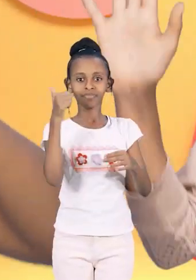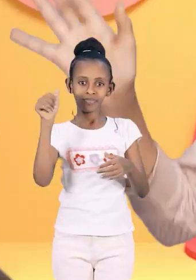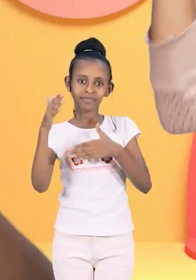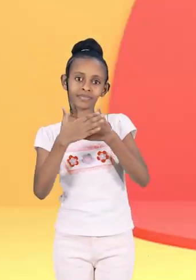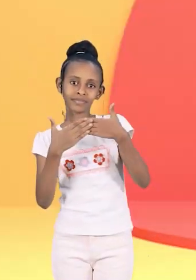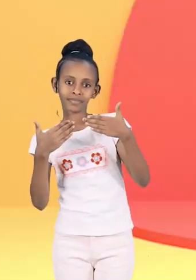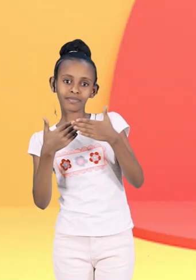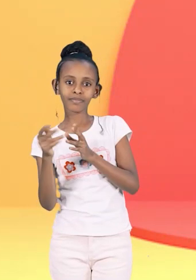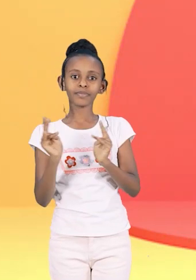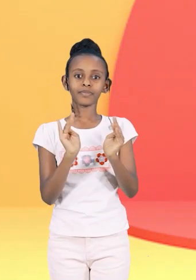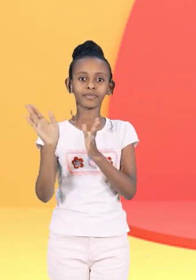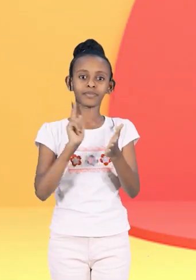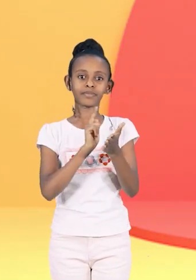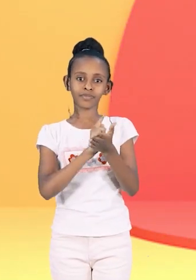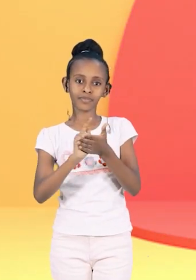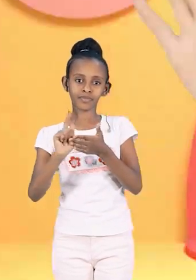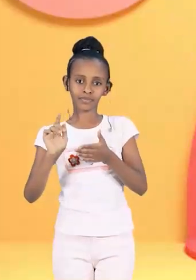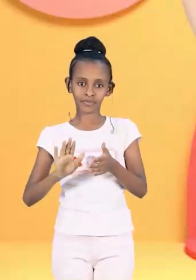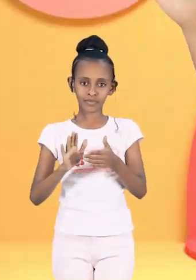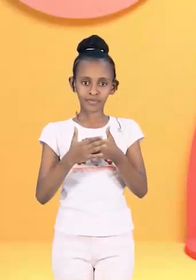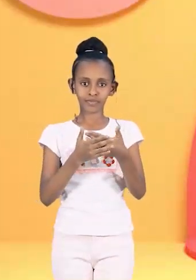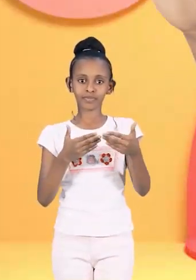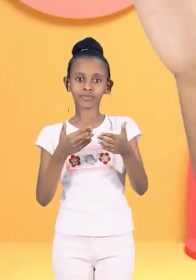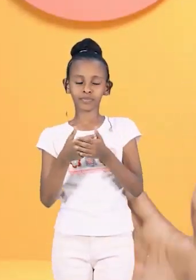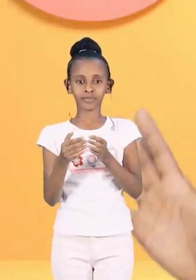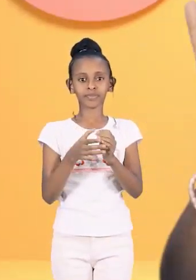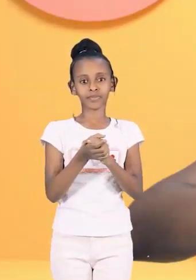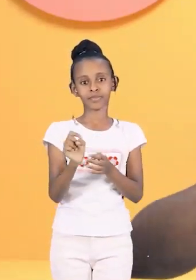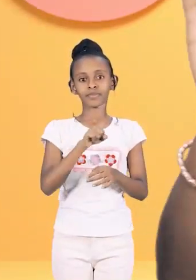kudan karaan sasalphaan qulqullina